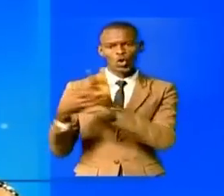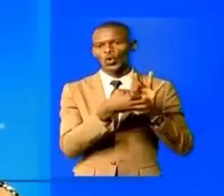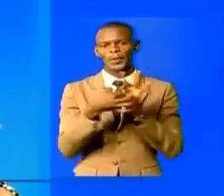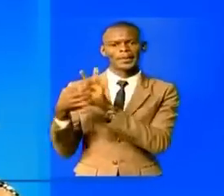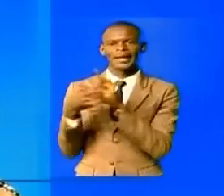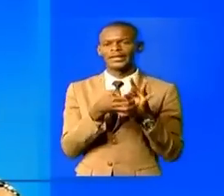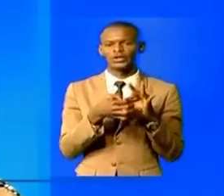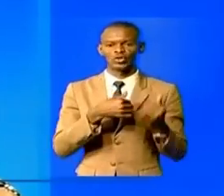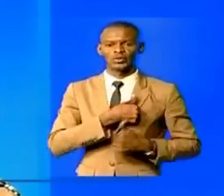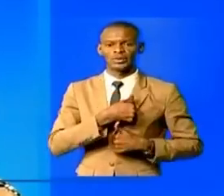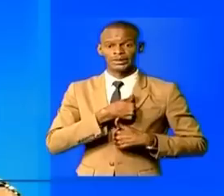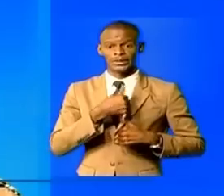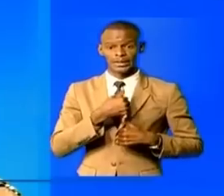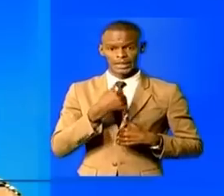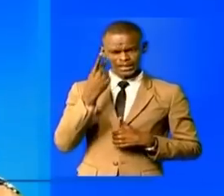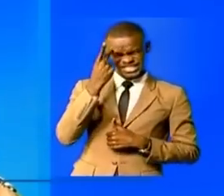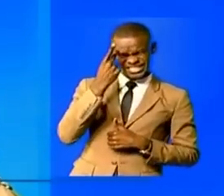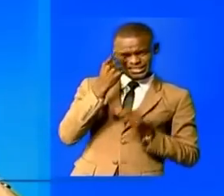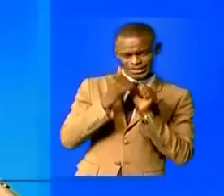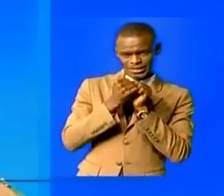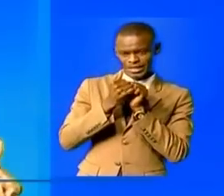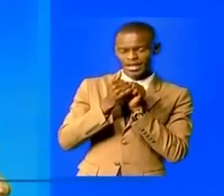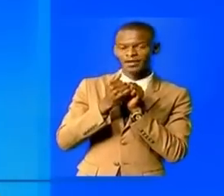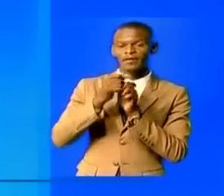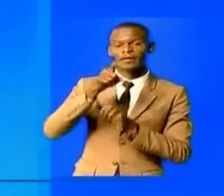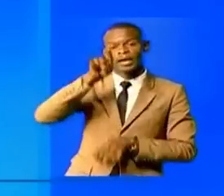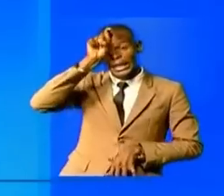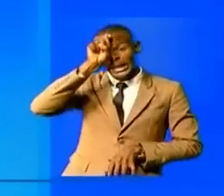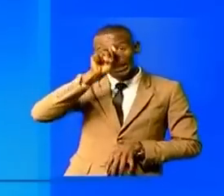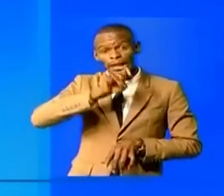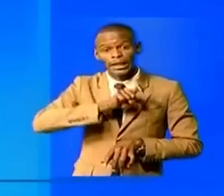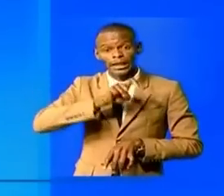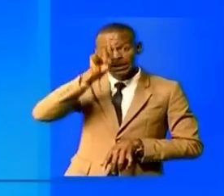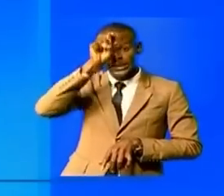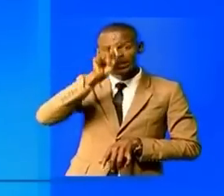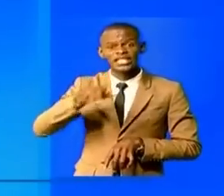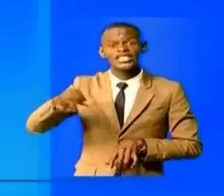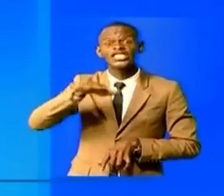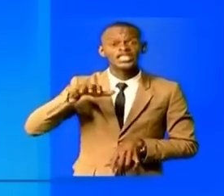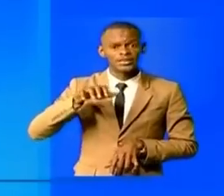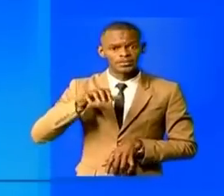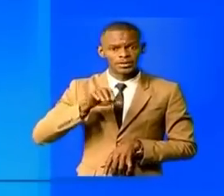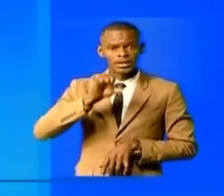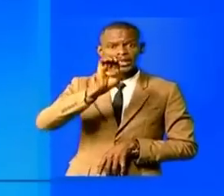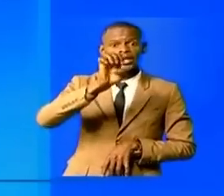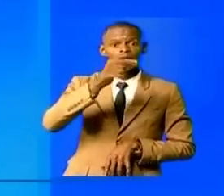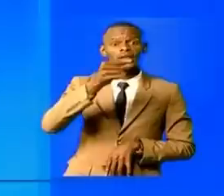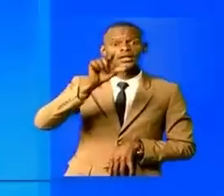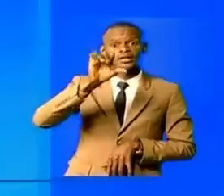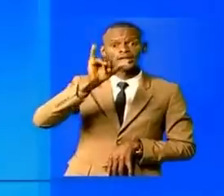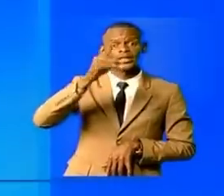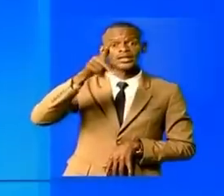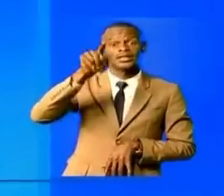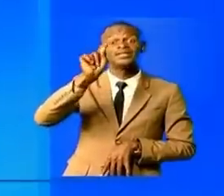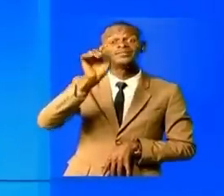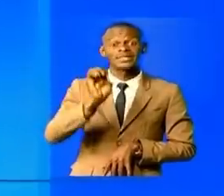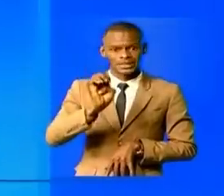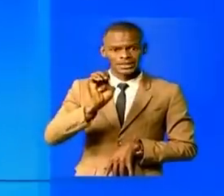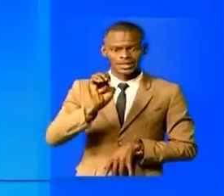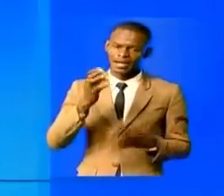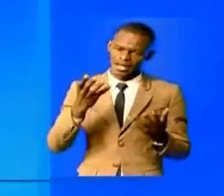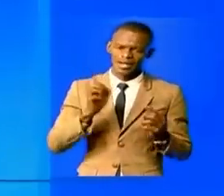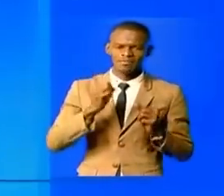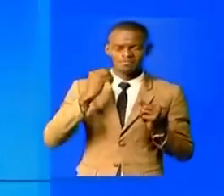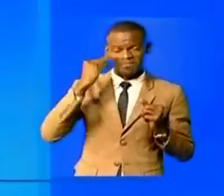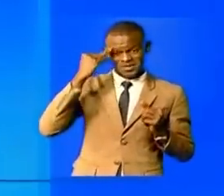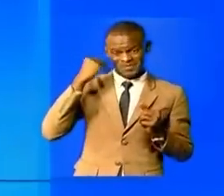un protocole d'accord, un protocole de coopération a été signé entre le ministre de la Défense nationale de la République démocratique